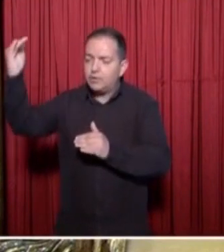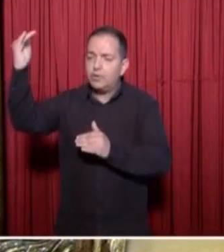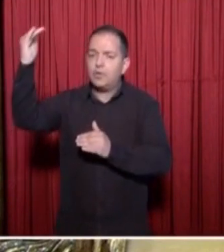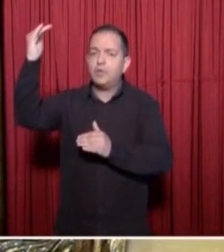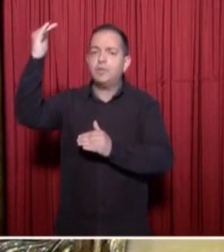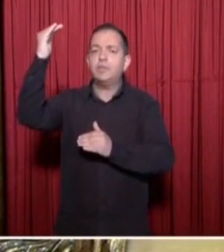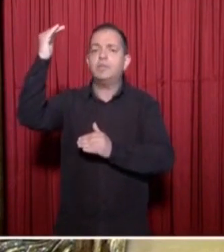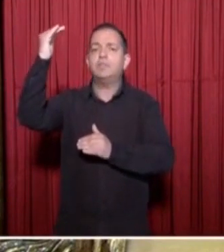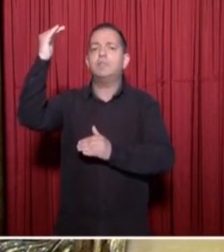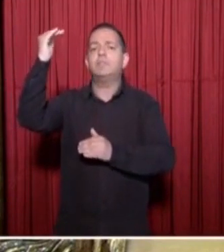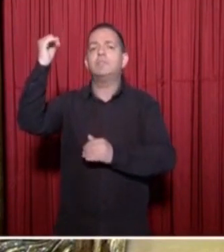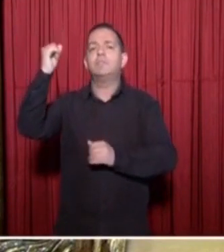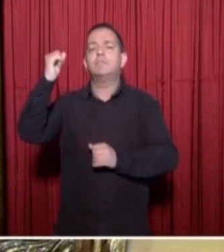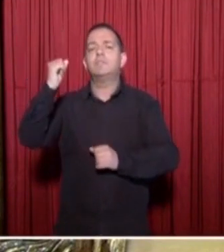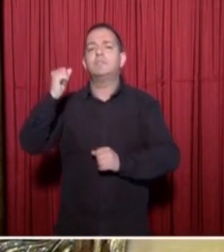προσκυνούμεν των